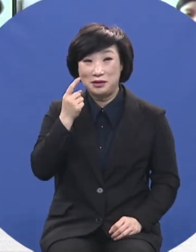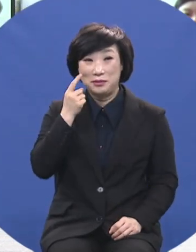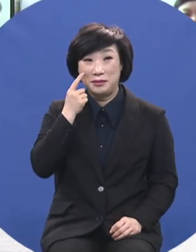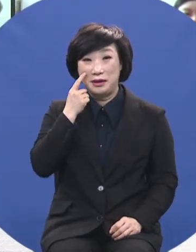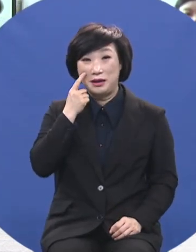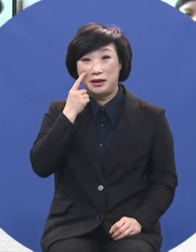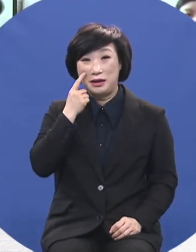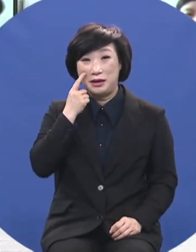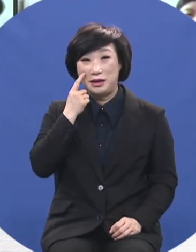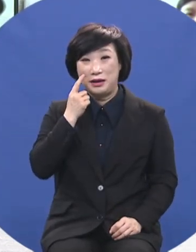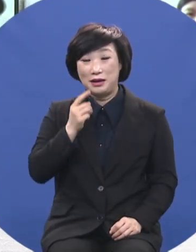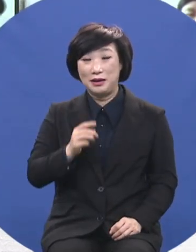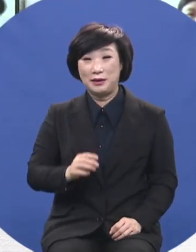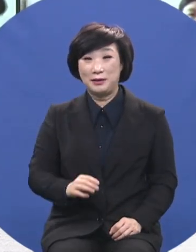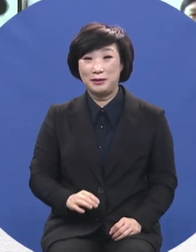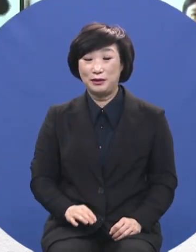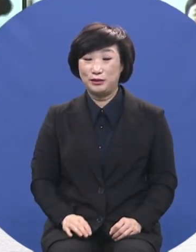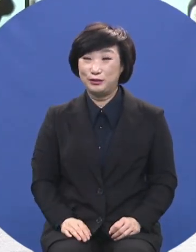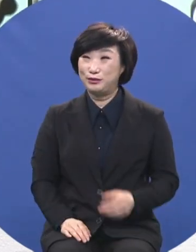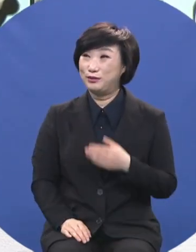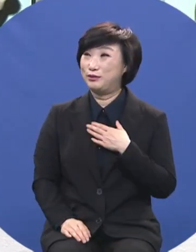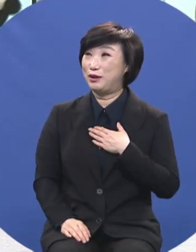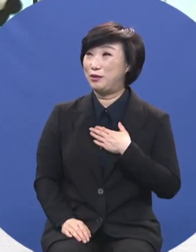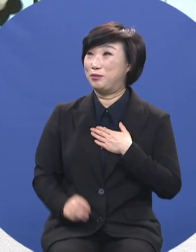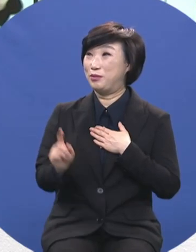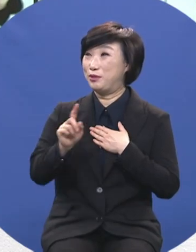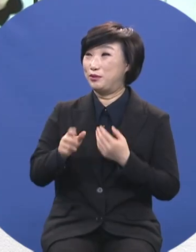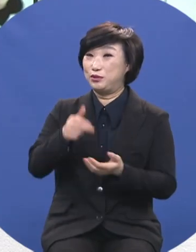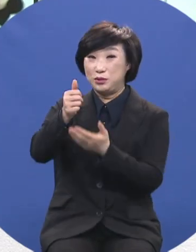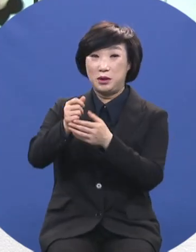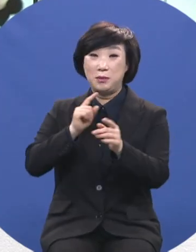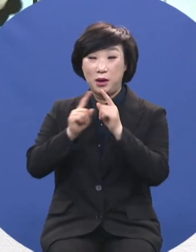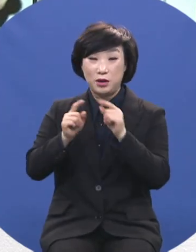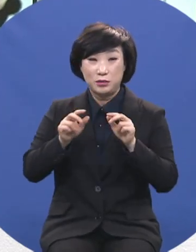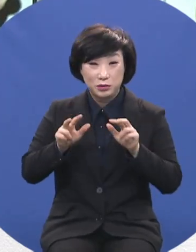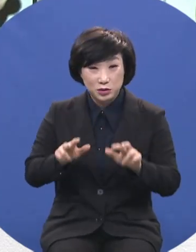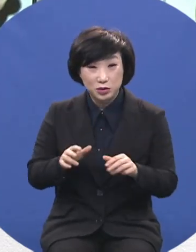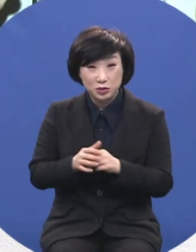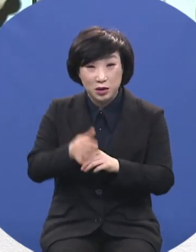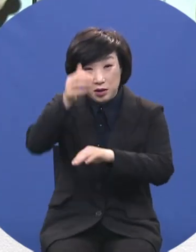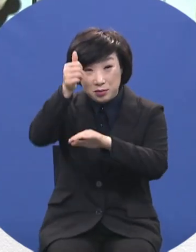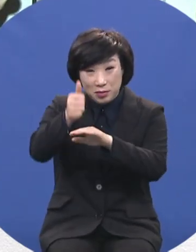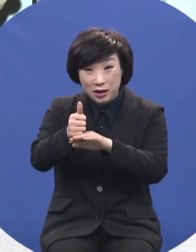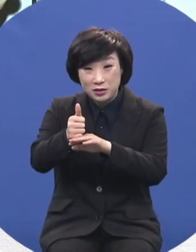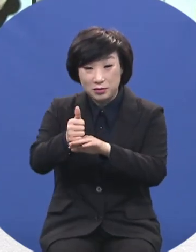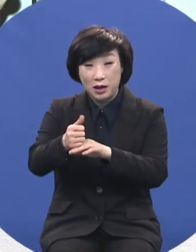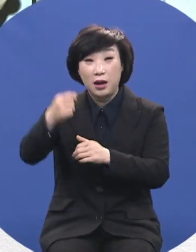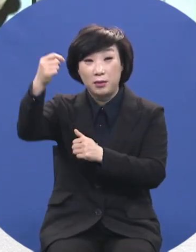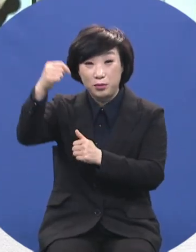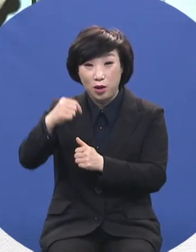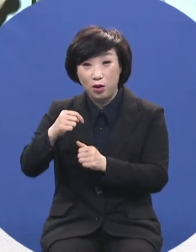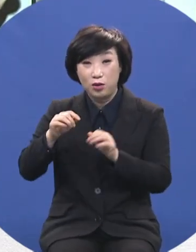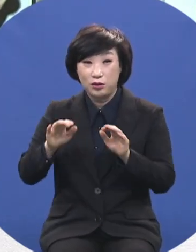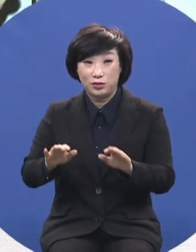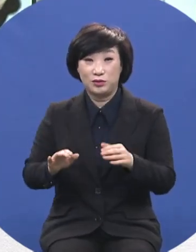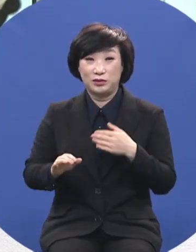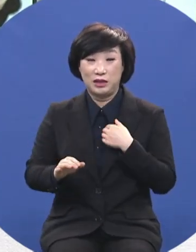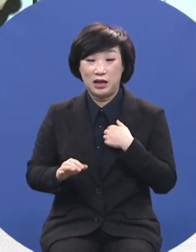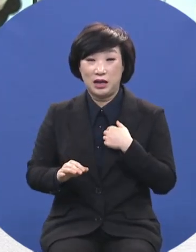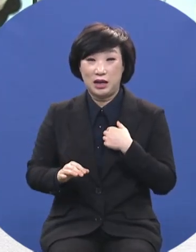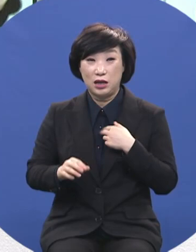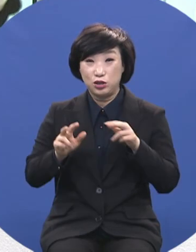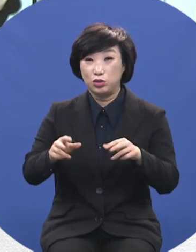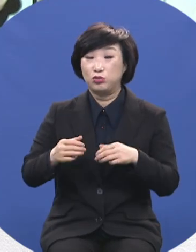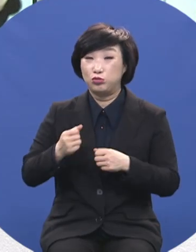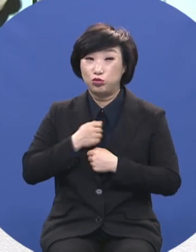말이에요. 근데 나는 주님 말씀이 이렇게 최후의 마지막 명령한 명령을 내가